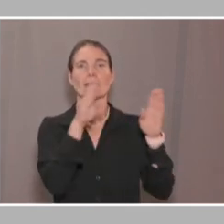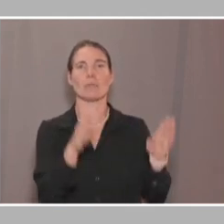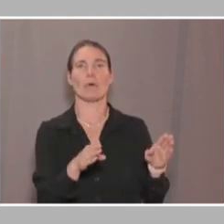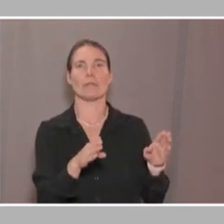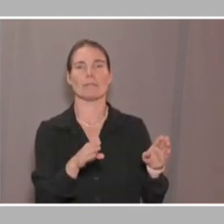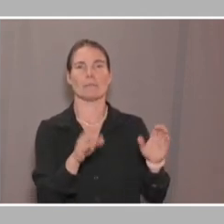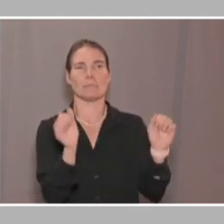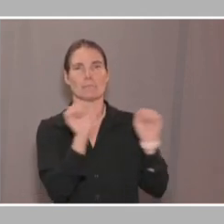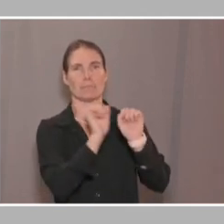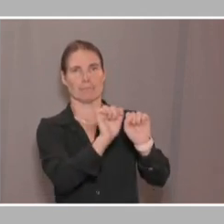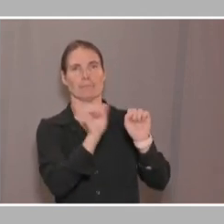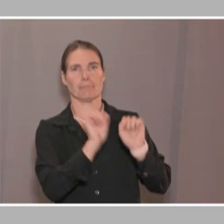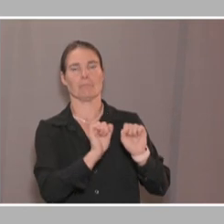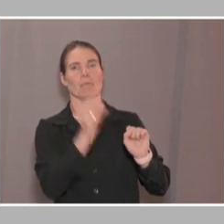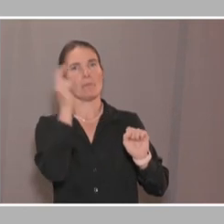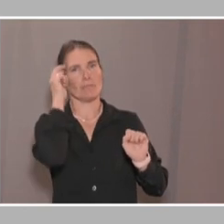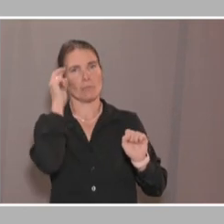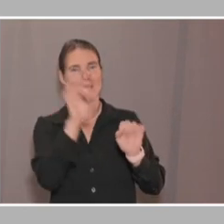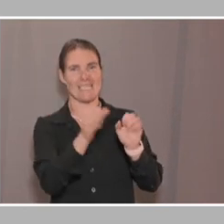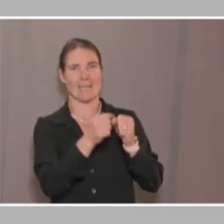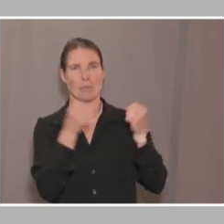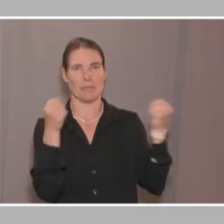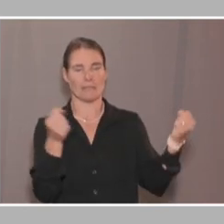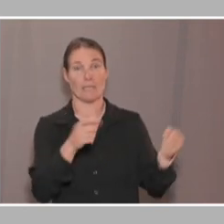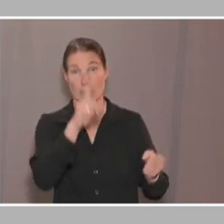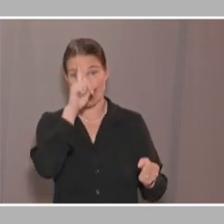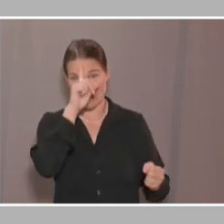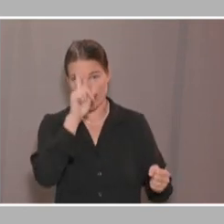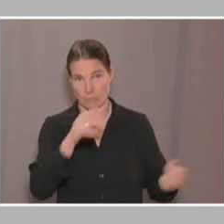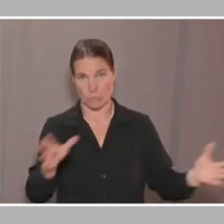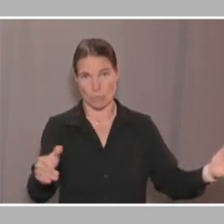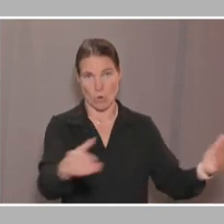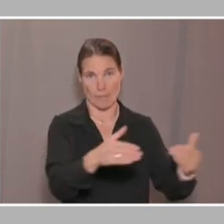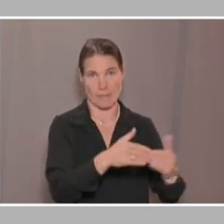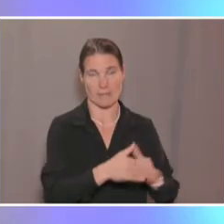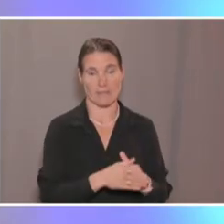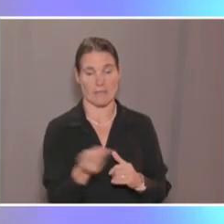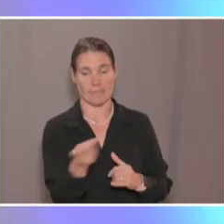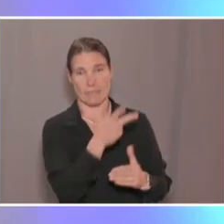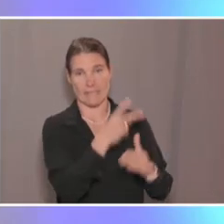Straßen unpassierbar. Die polizeiliche Räumung führte auf beiden Seiten zu Verletzten.